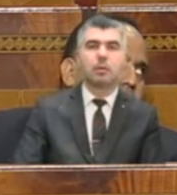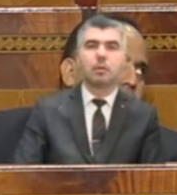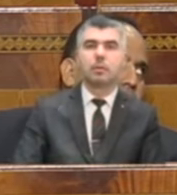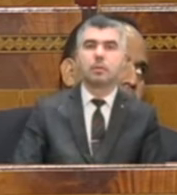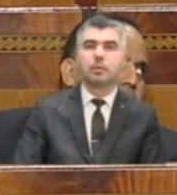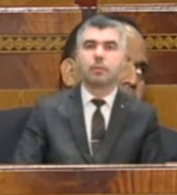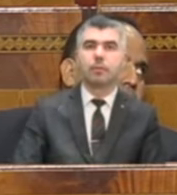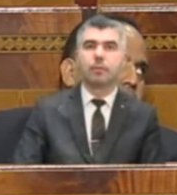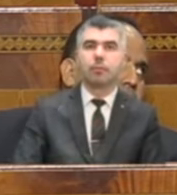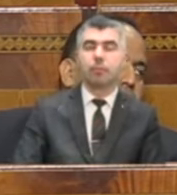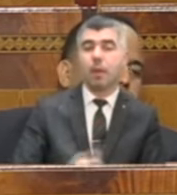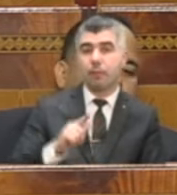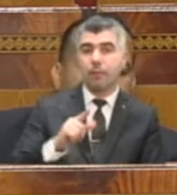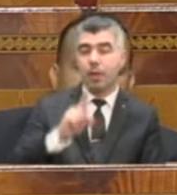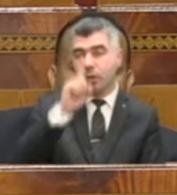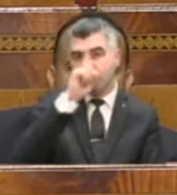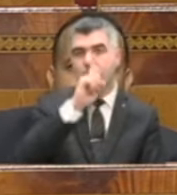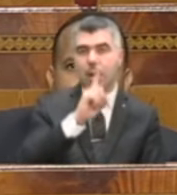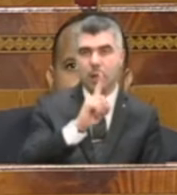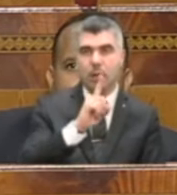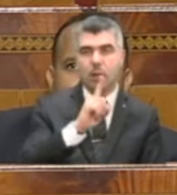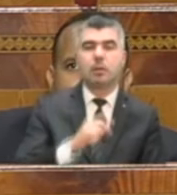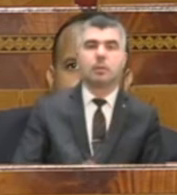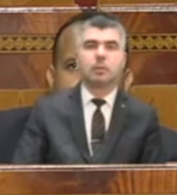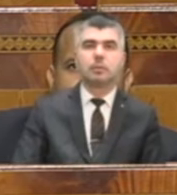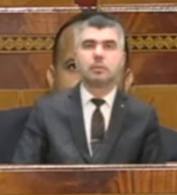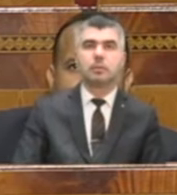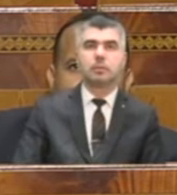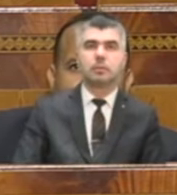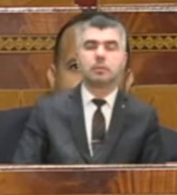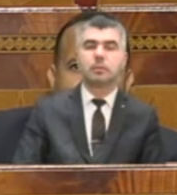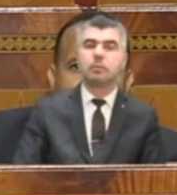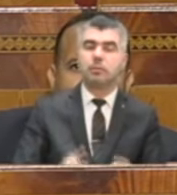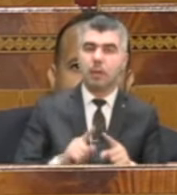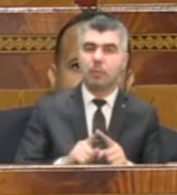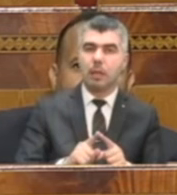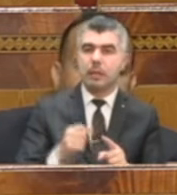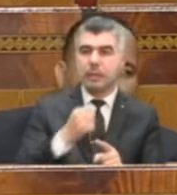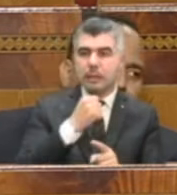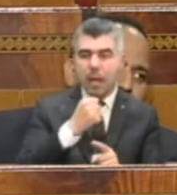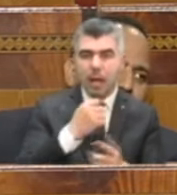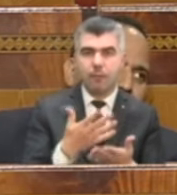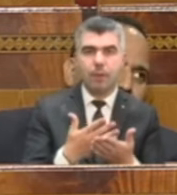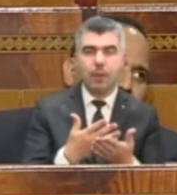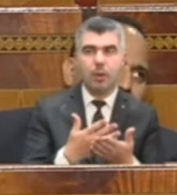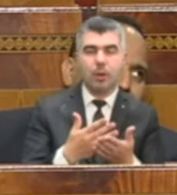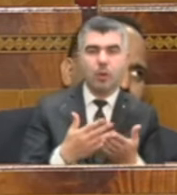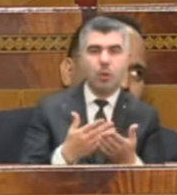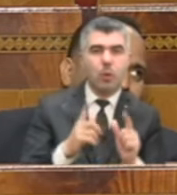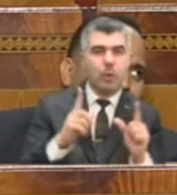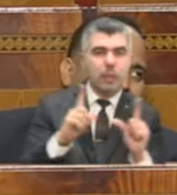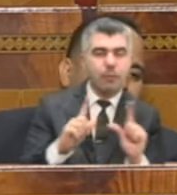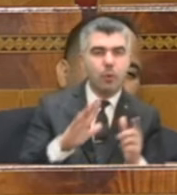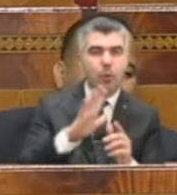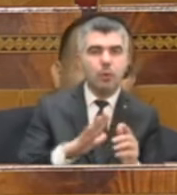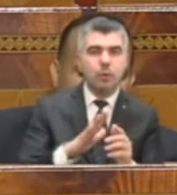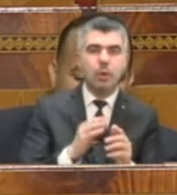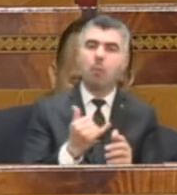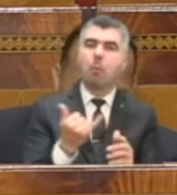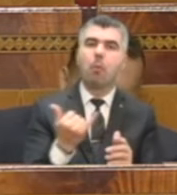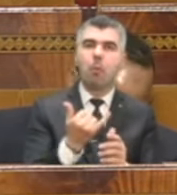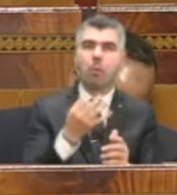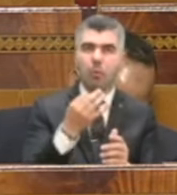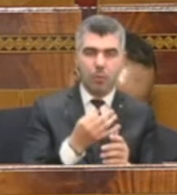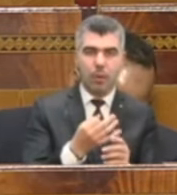الله. لذا ان شاء الله نتمنوا ان الاعلام ديالنا والمقاوله الاعلاميه ديالنا تكون في مستوى ديال